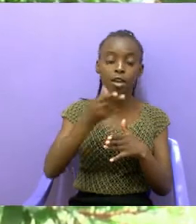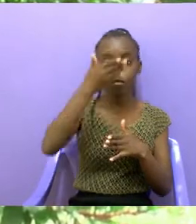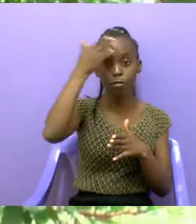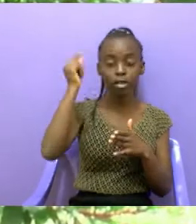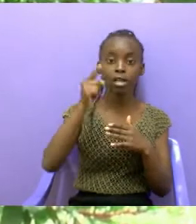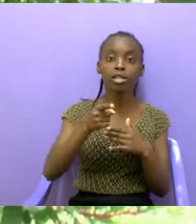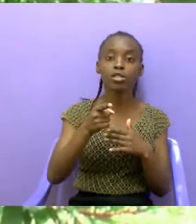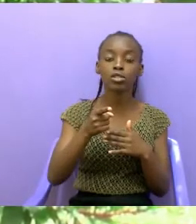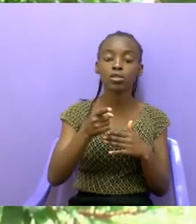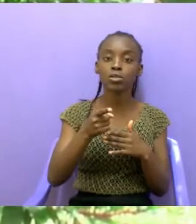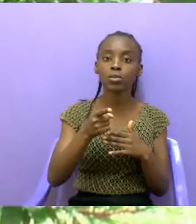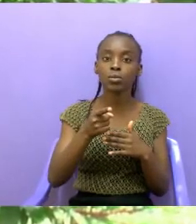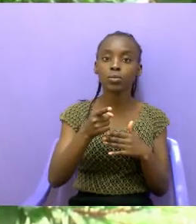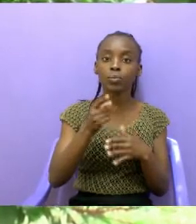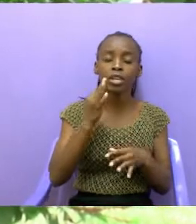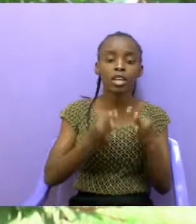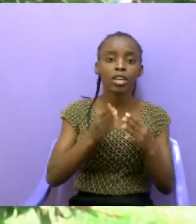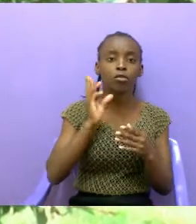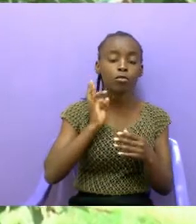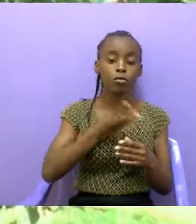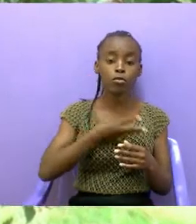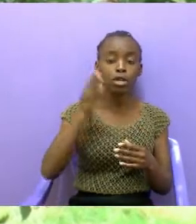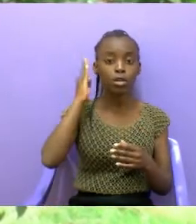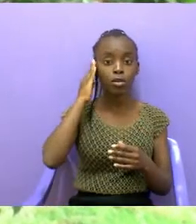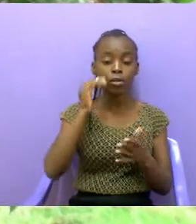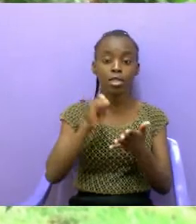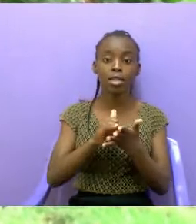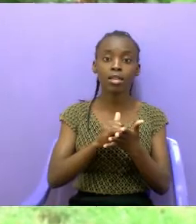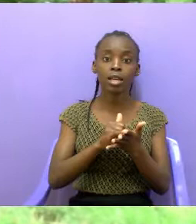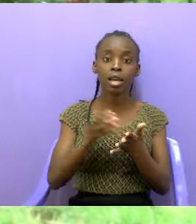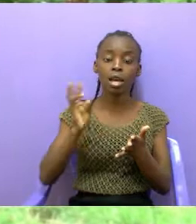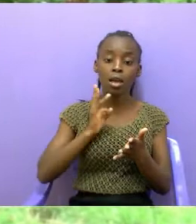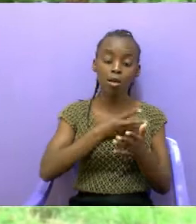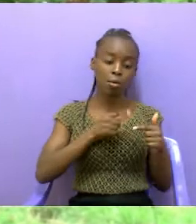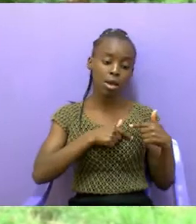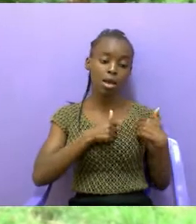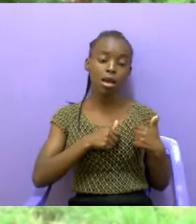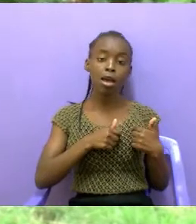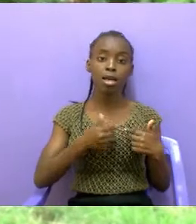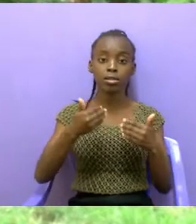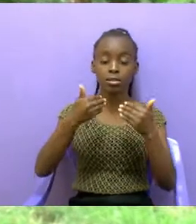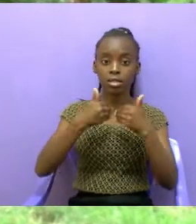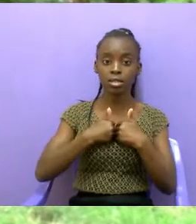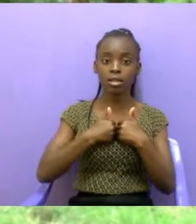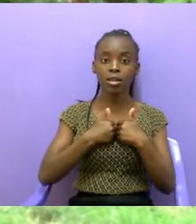zetu, mioyo zetu zitafarijika. Mioyo zetu zitapata amani katikati ya changamoto